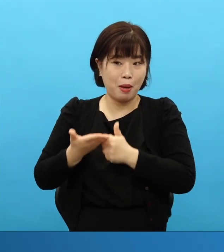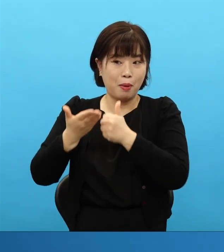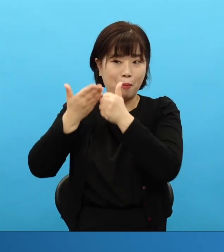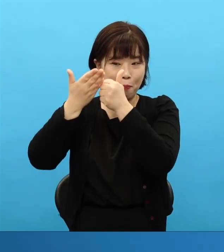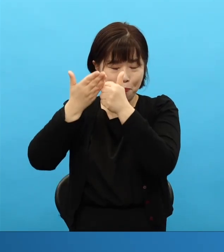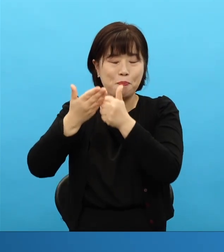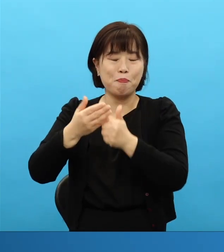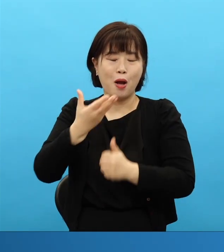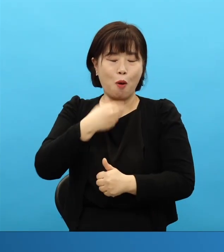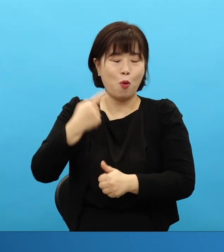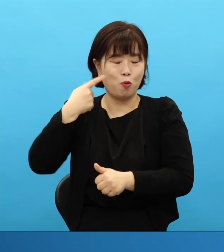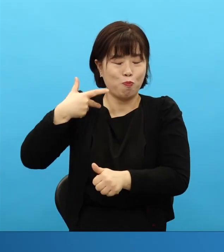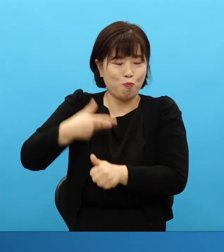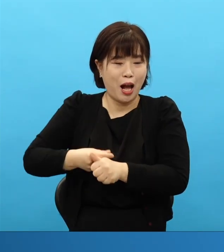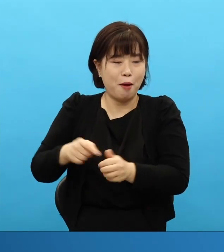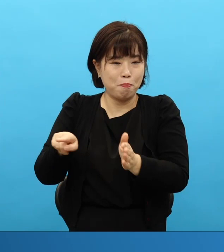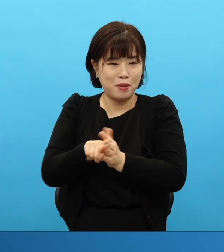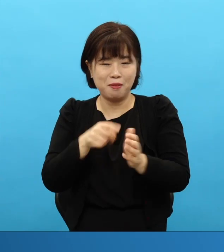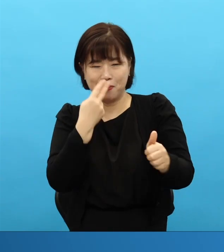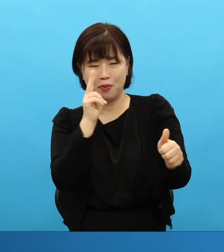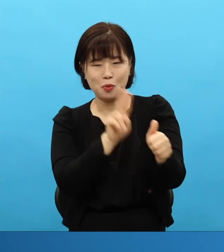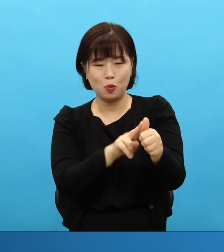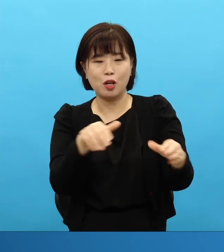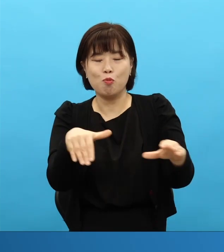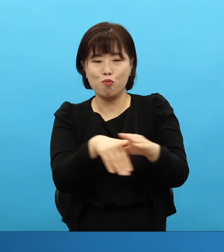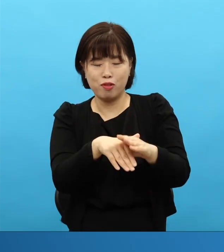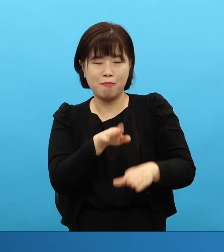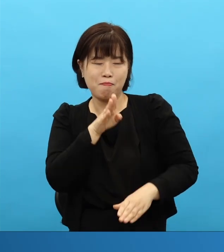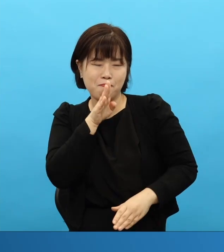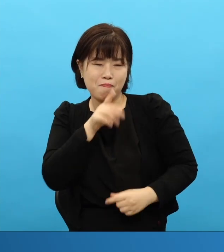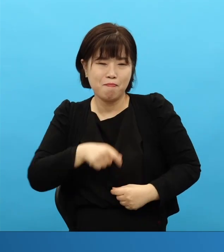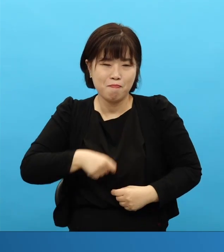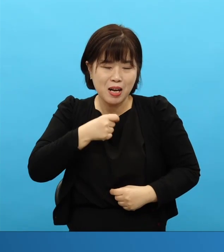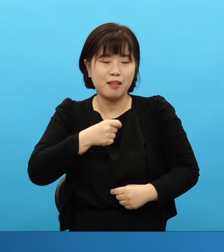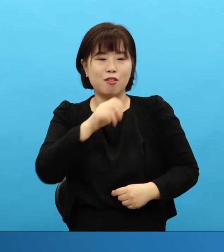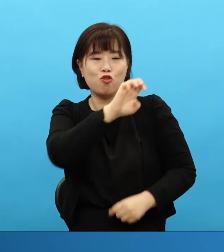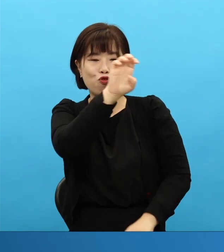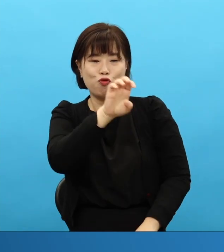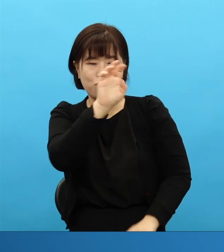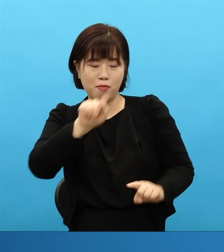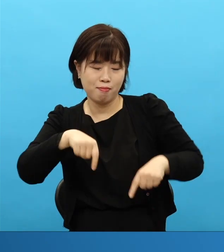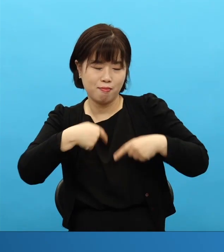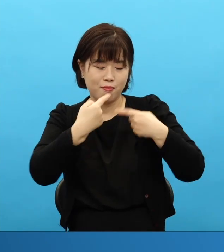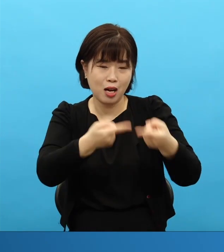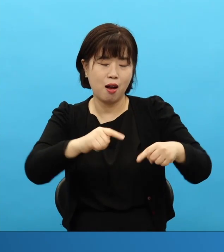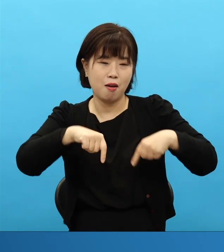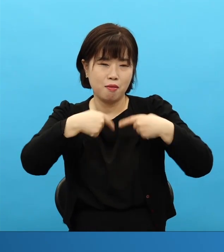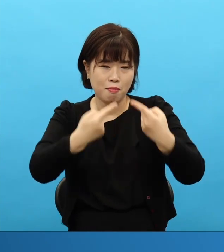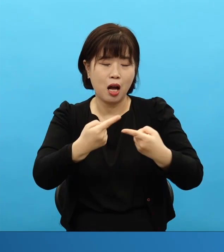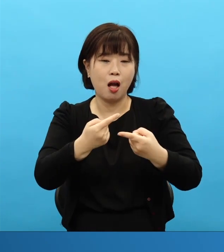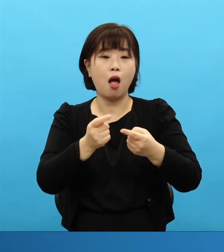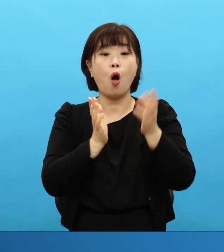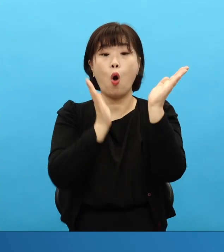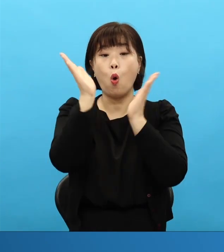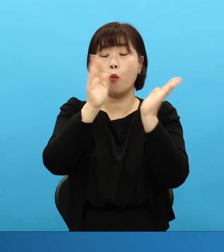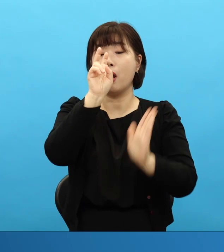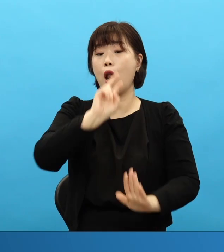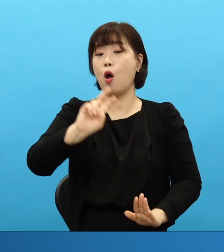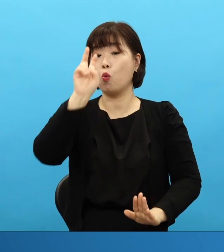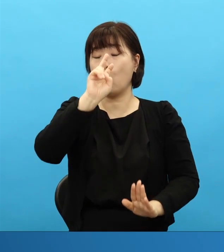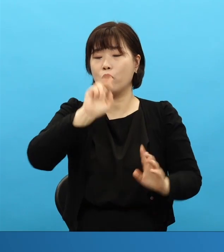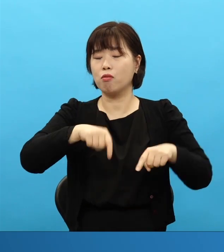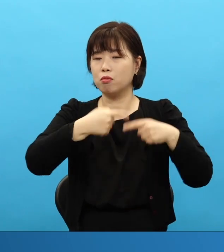믿음으로 도전했고 문화의 진심인 유럽이라는 나라에 많은 오페라 공연을 통해 복음의